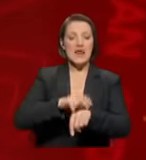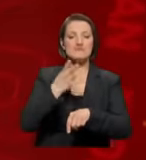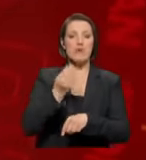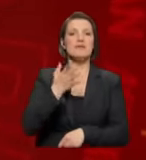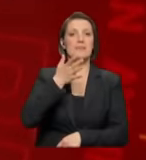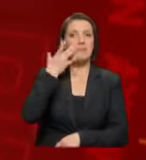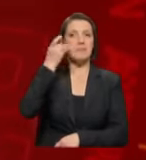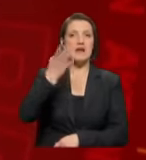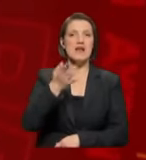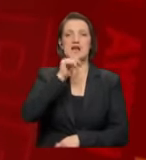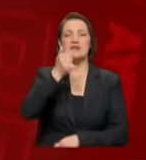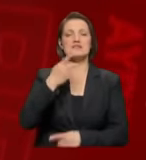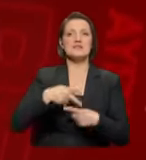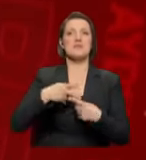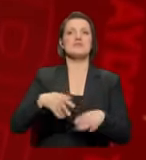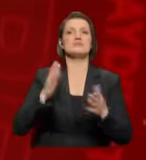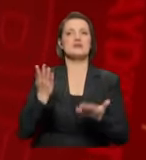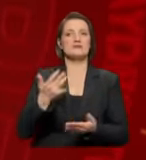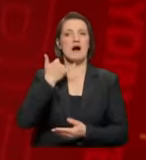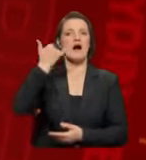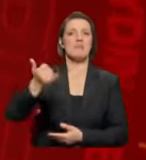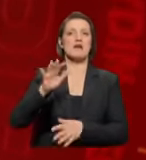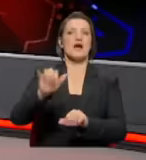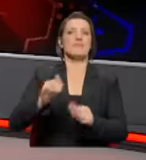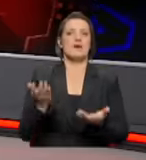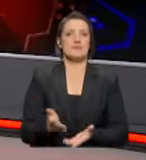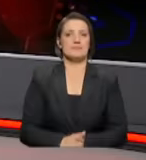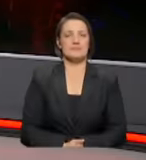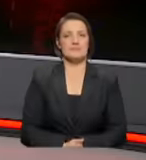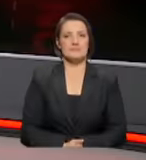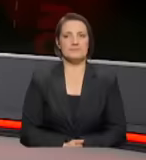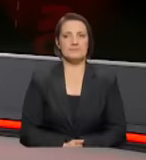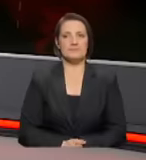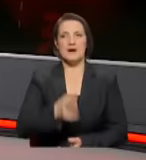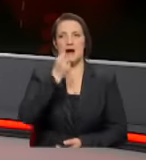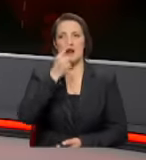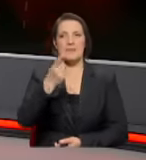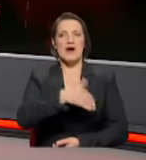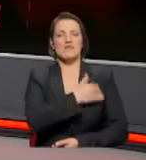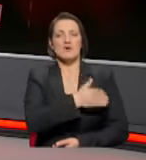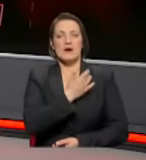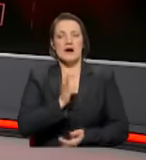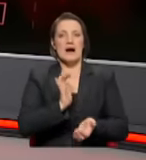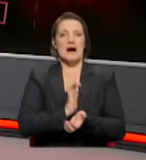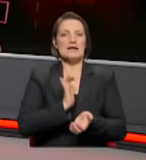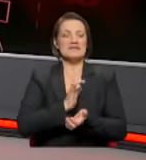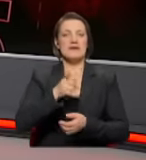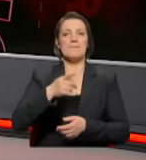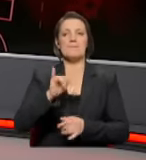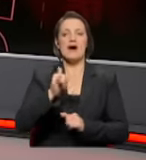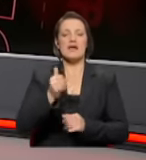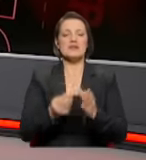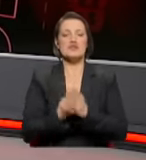da belli. Bari hiç zahmet etmeseydiniz aramaya, yakalamaya, değil mi? Ankara'da bir avukat ve ailesi markette